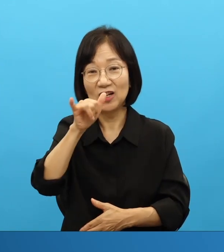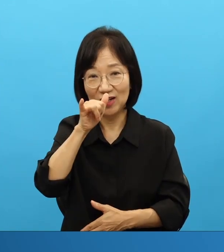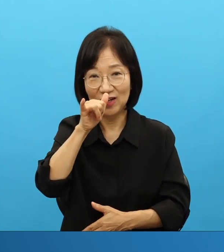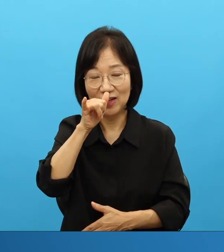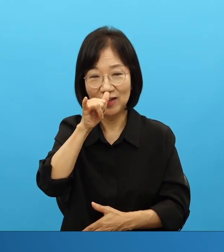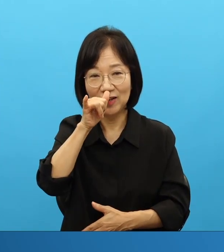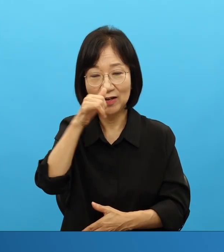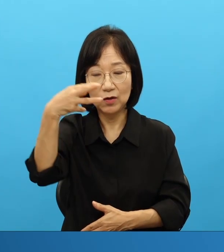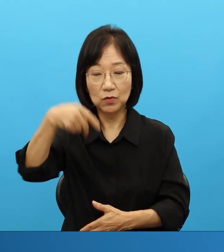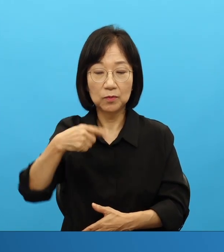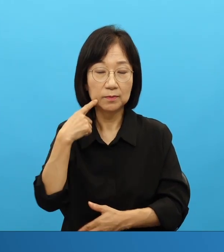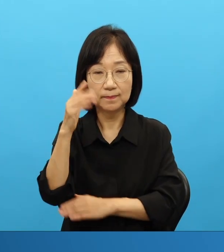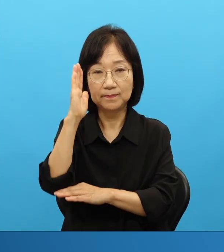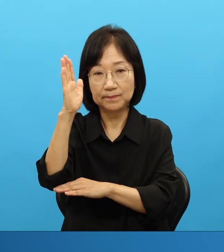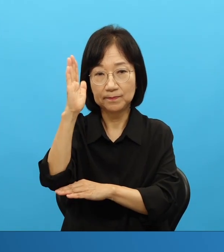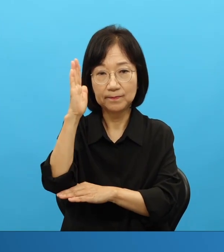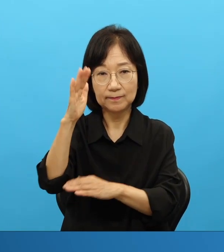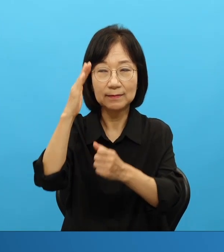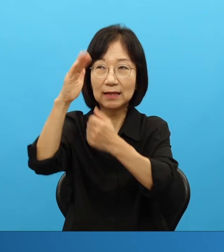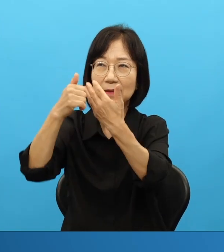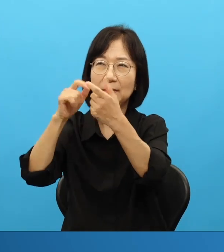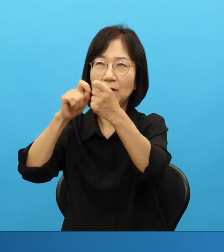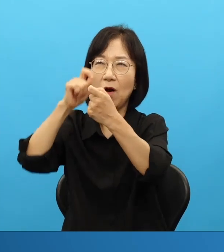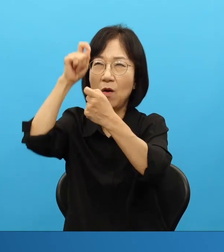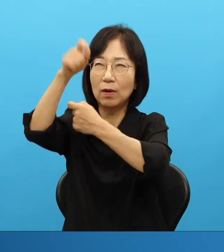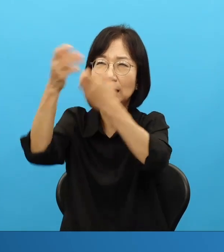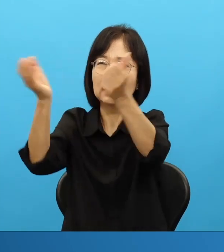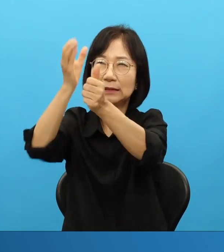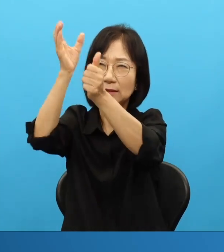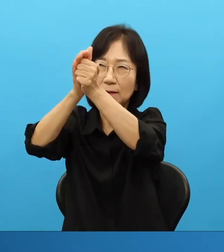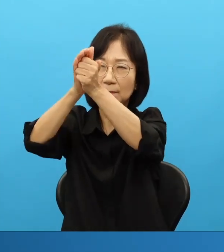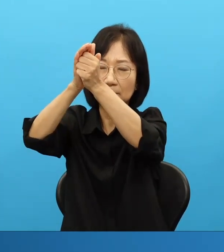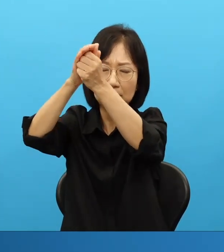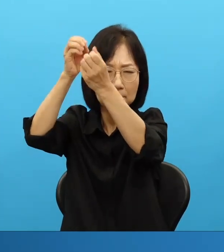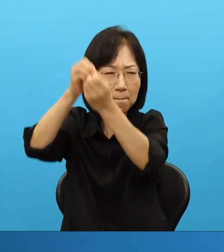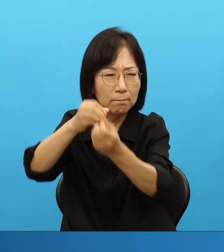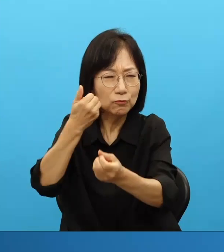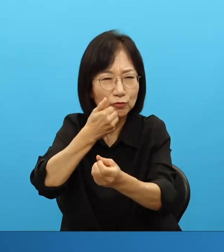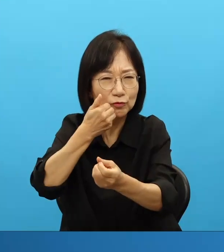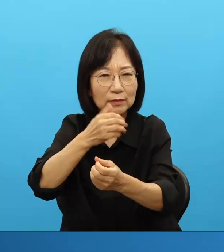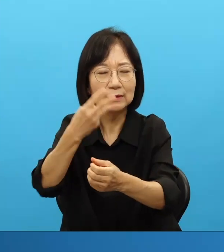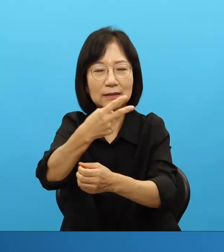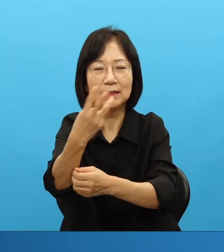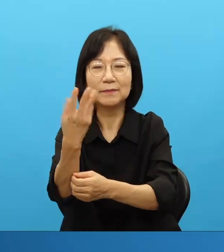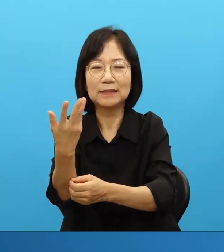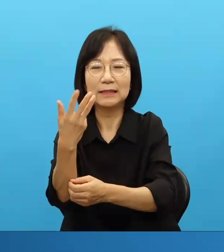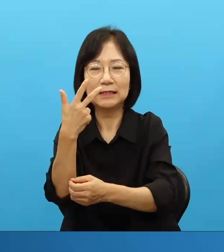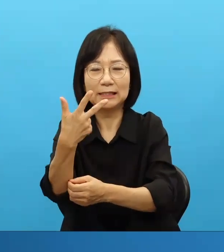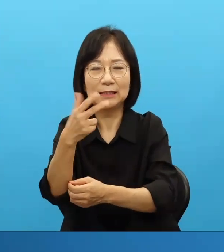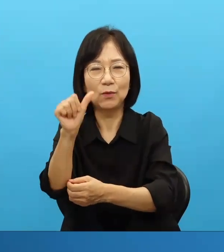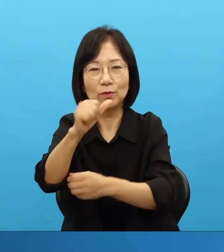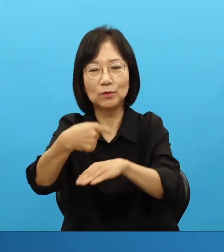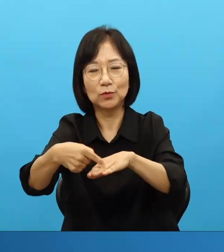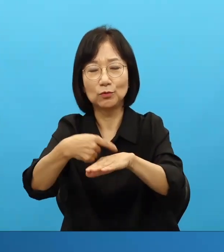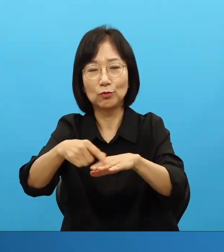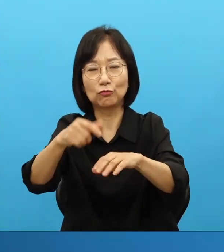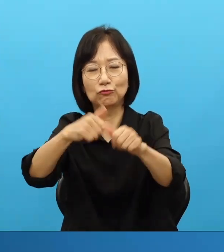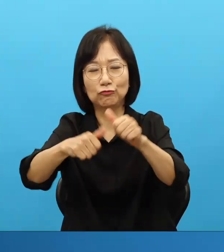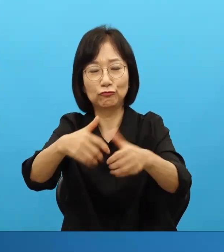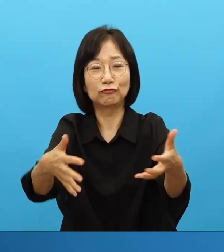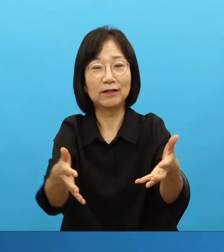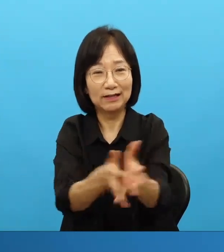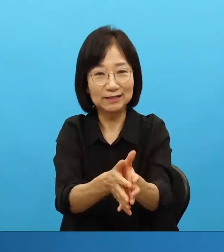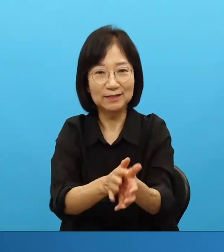류광수 목사는 하나님의 영원한 기업이 237 5천 종족의 후대들이라며 유대인과